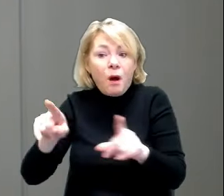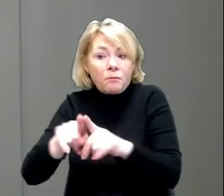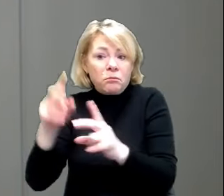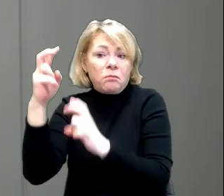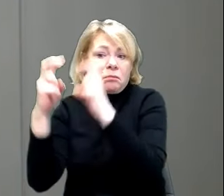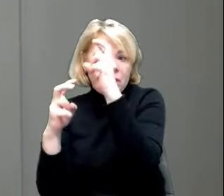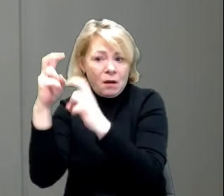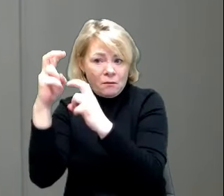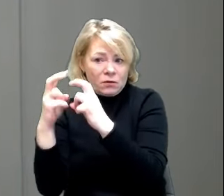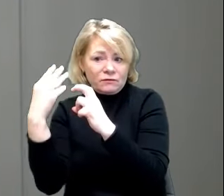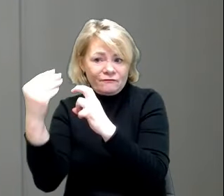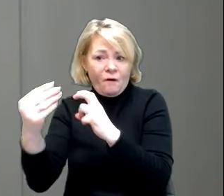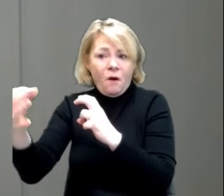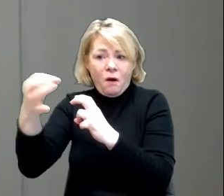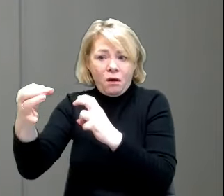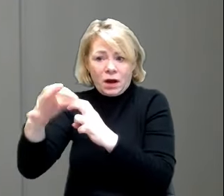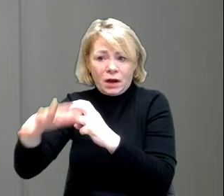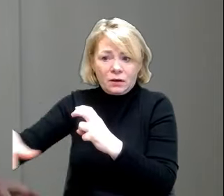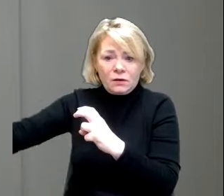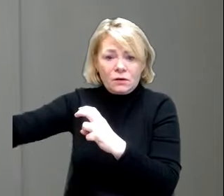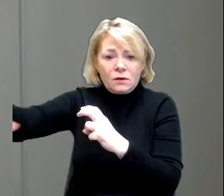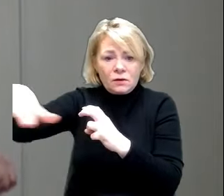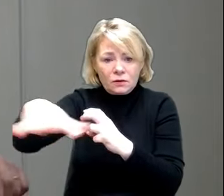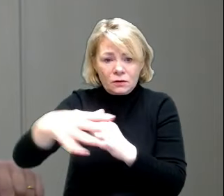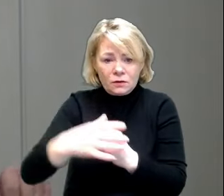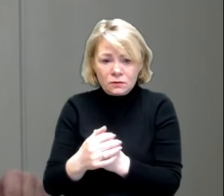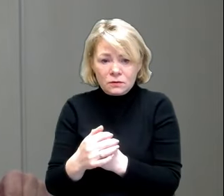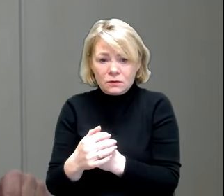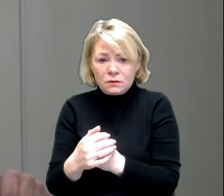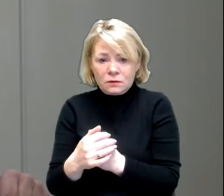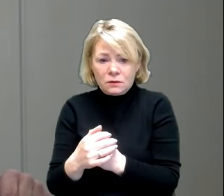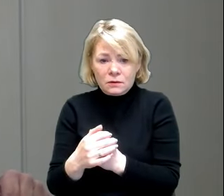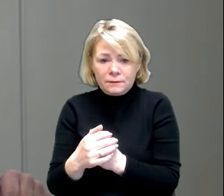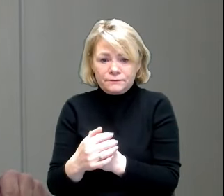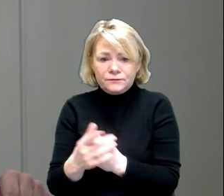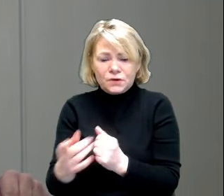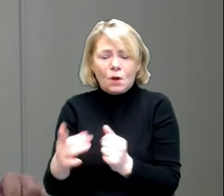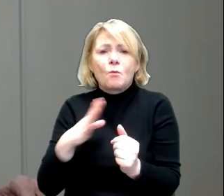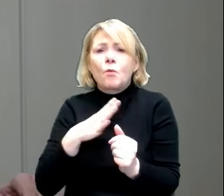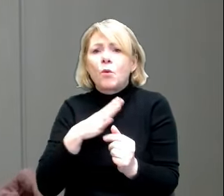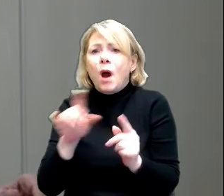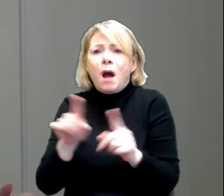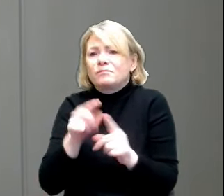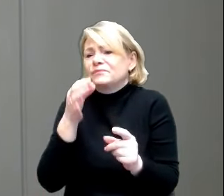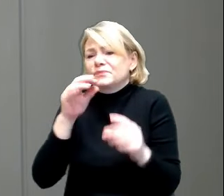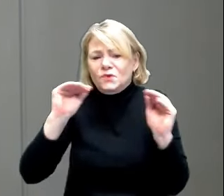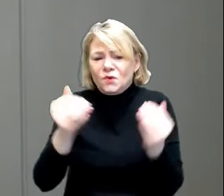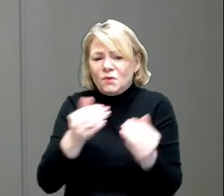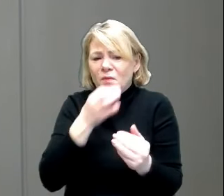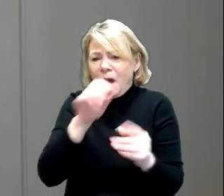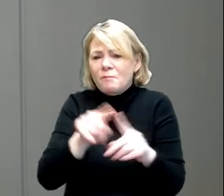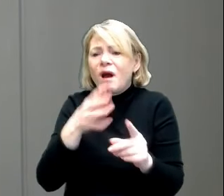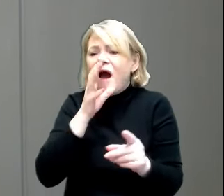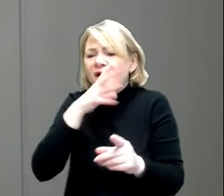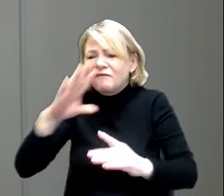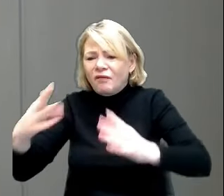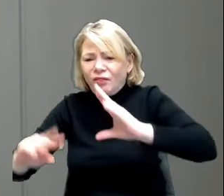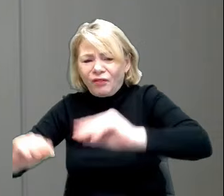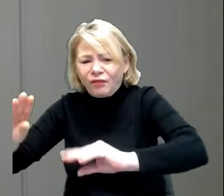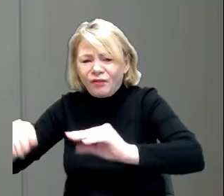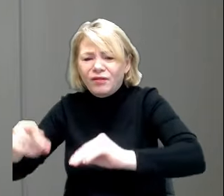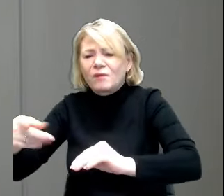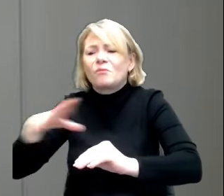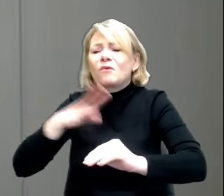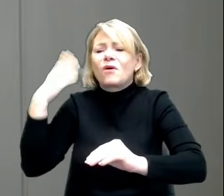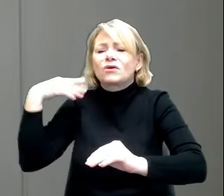pramoninis rajonas man čia jo vieną žodžiu pasakė tiktai pelynas taip ten gamino ten fabrikai buvo